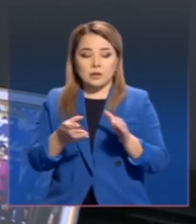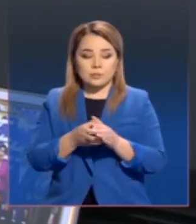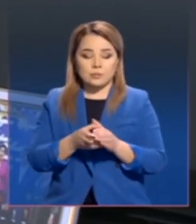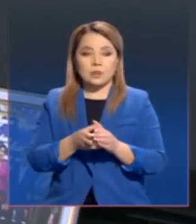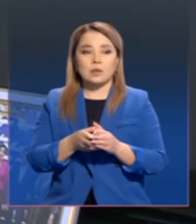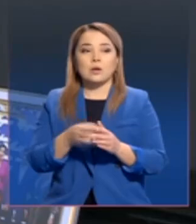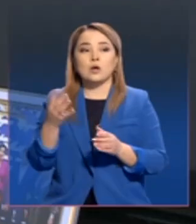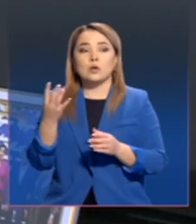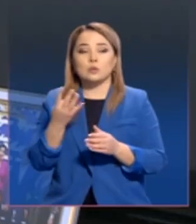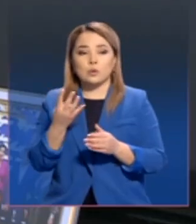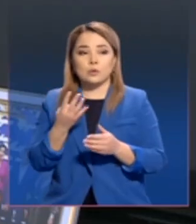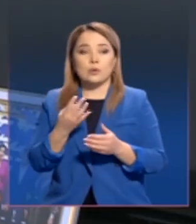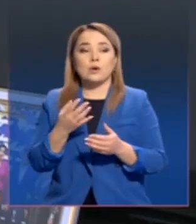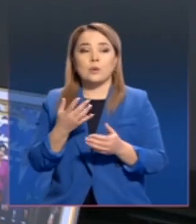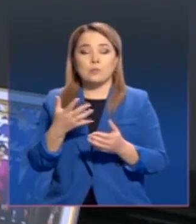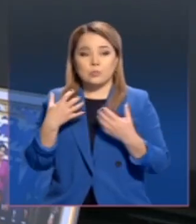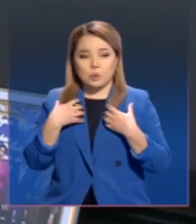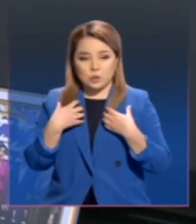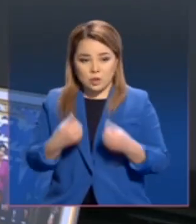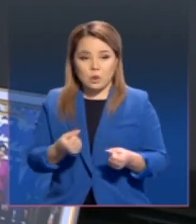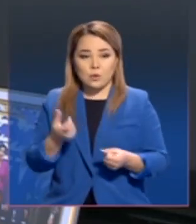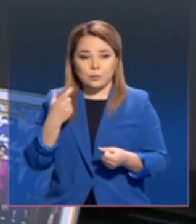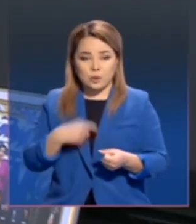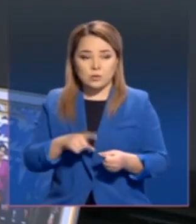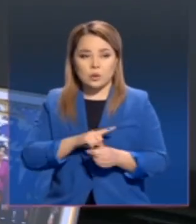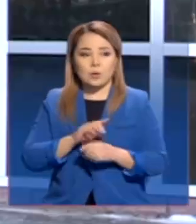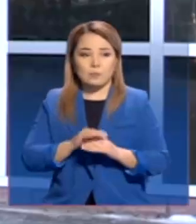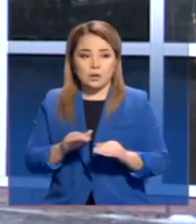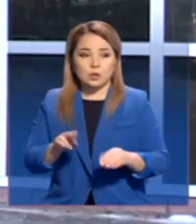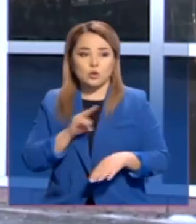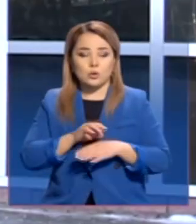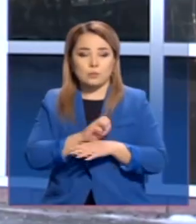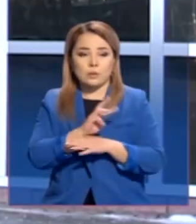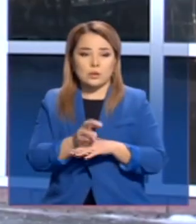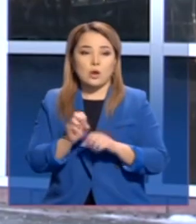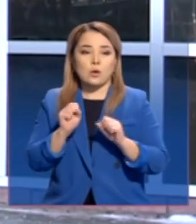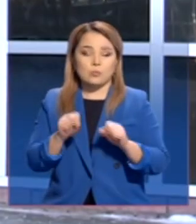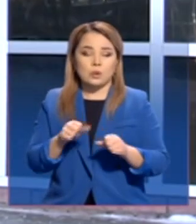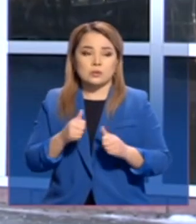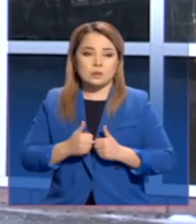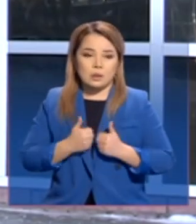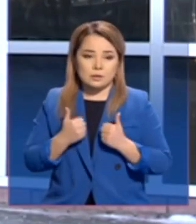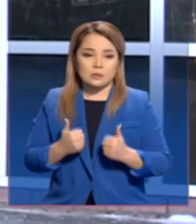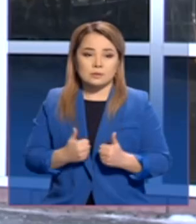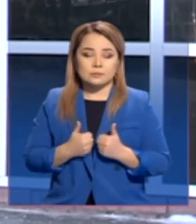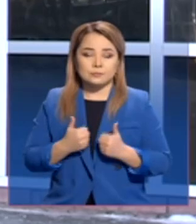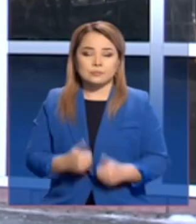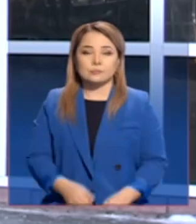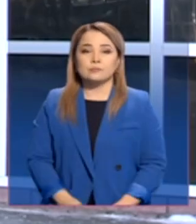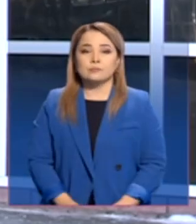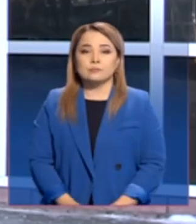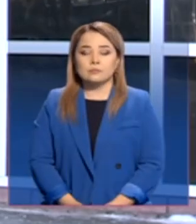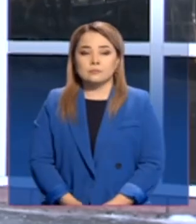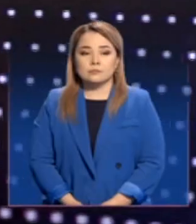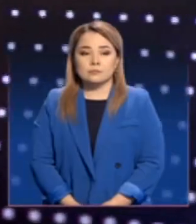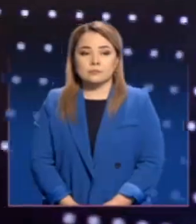мен төрт мүшеме сау жұмыс істеймін, балаларымды бағалам. Данияр Қайыртай, Жасұлан Жақсай, Апта.